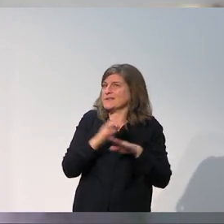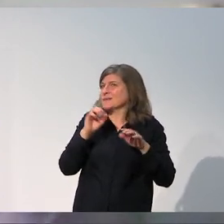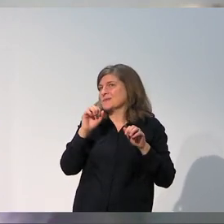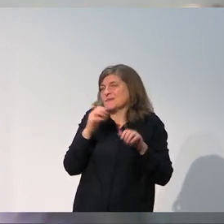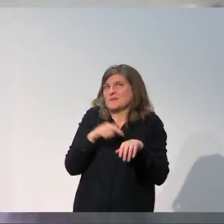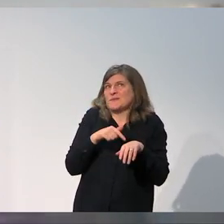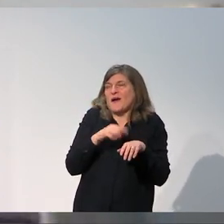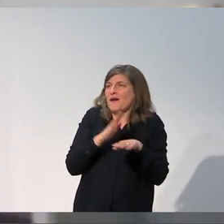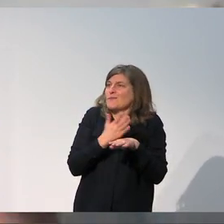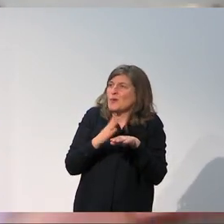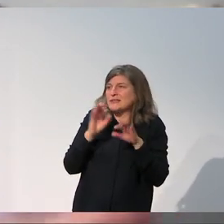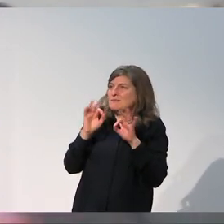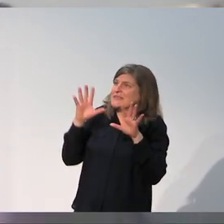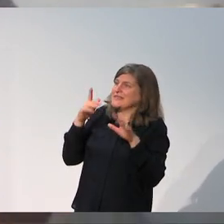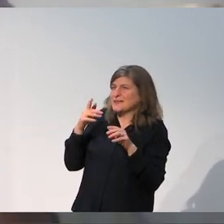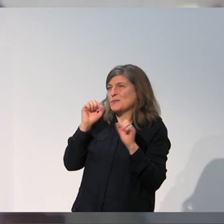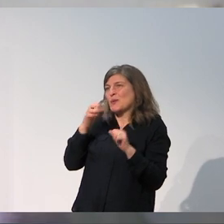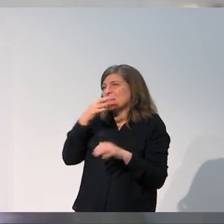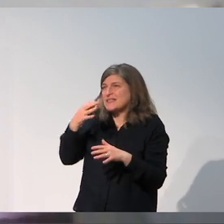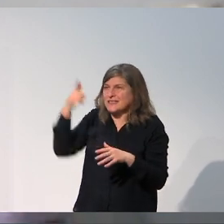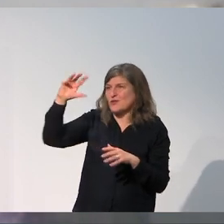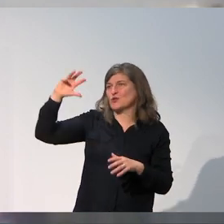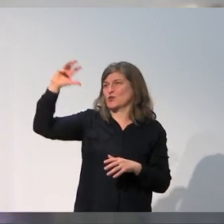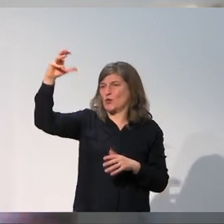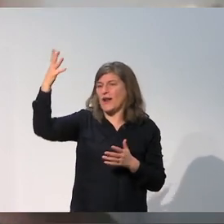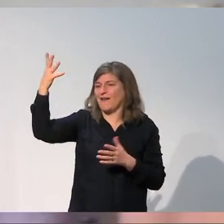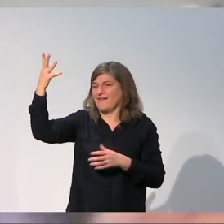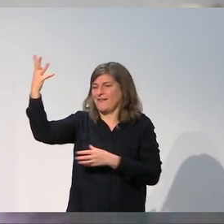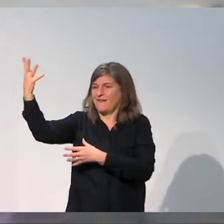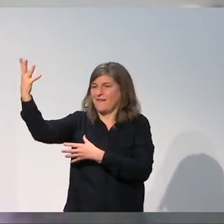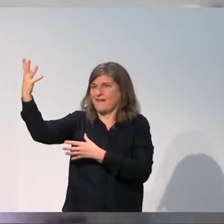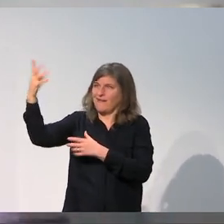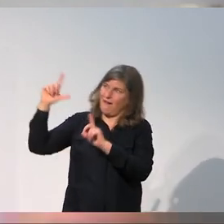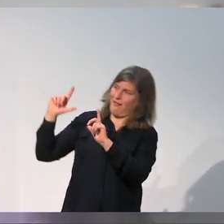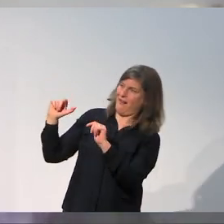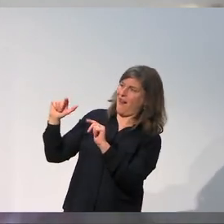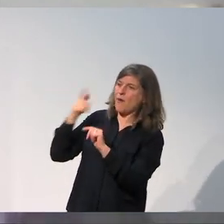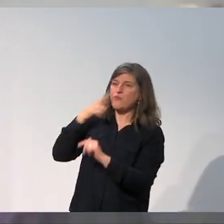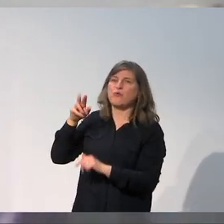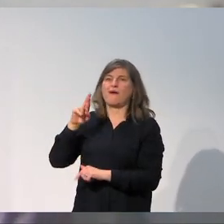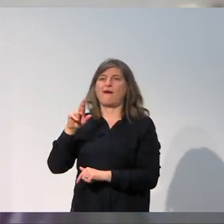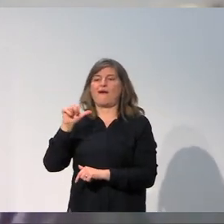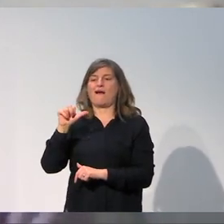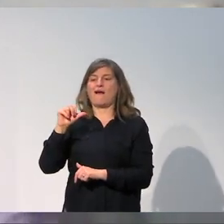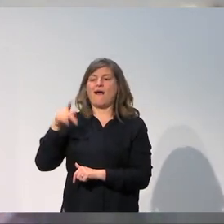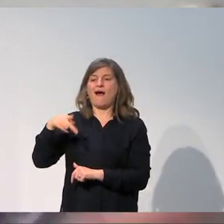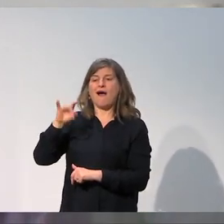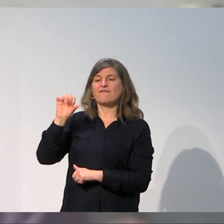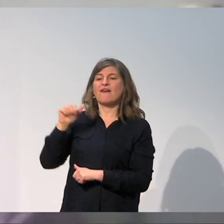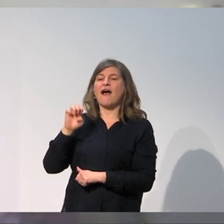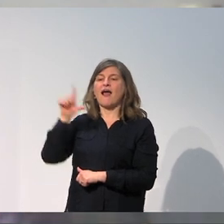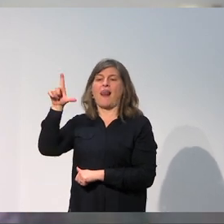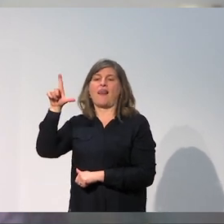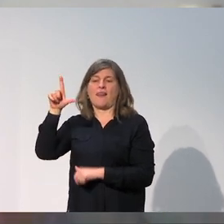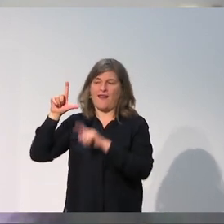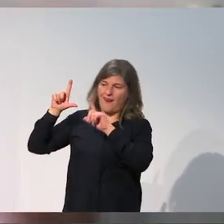dire que le soleil a fait partie. Non, de... Heureusement que le soleil était là pour que Raphaël puisse naître et que la chapelle Sixtine puisse